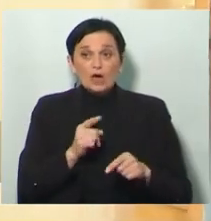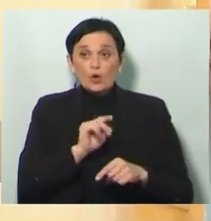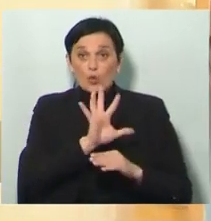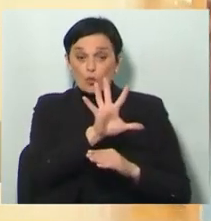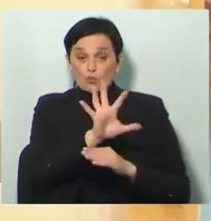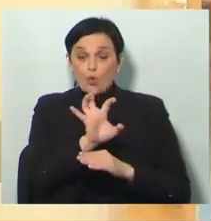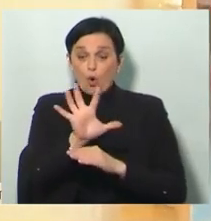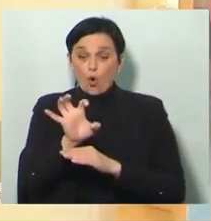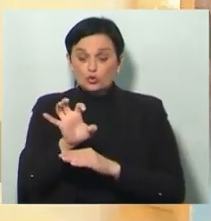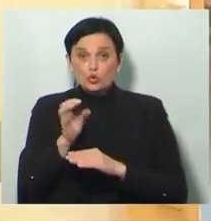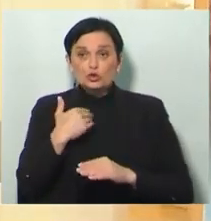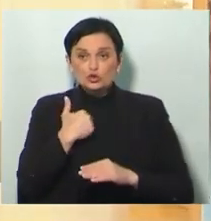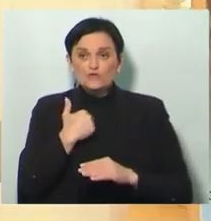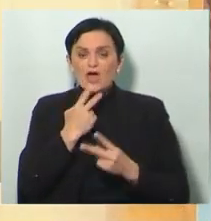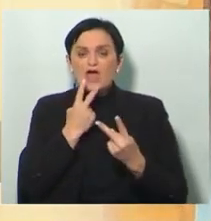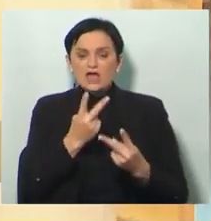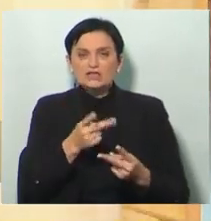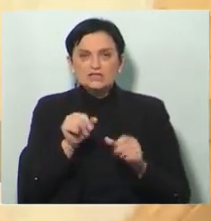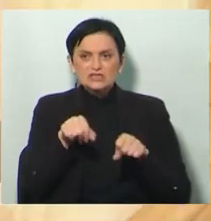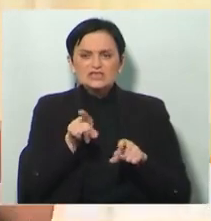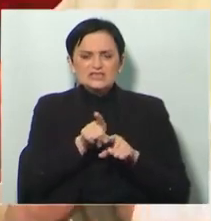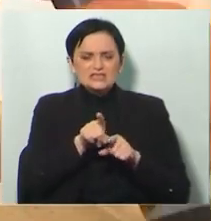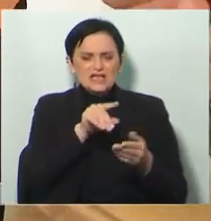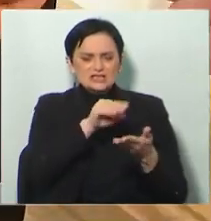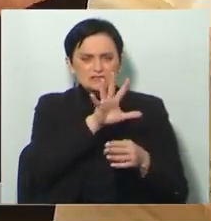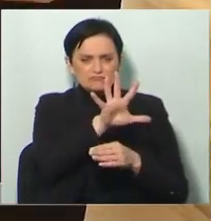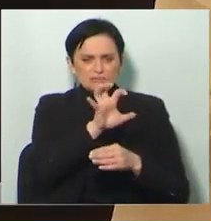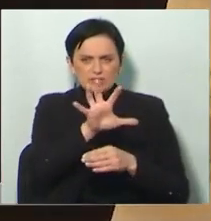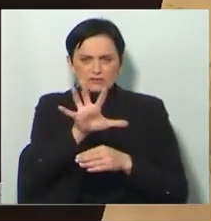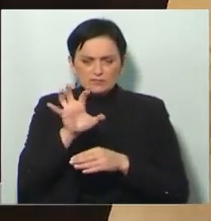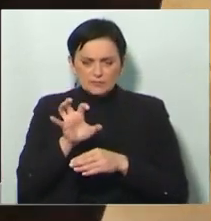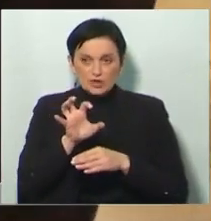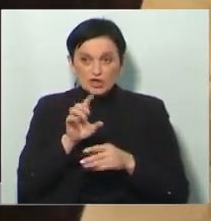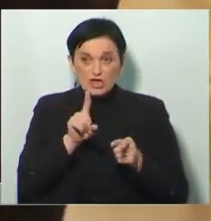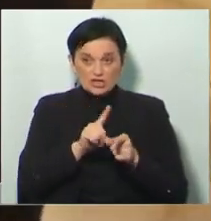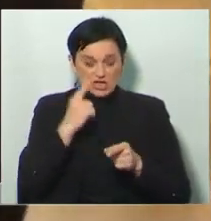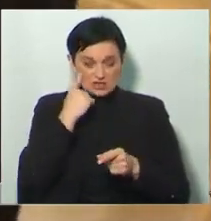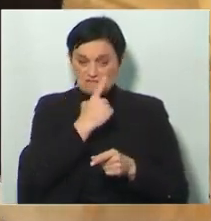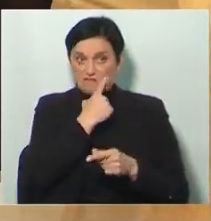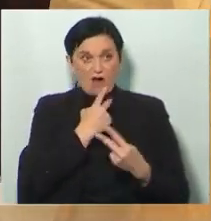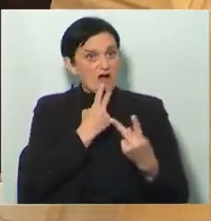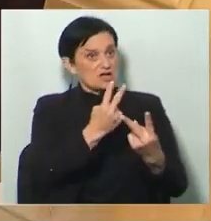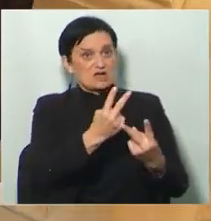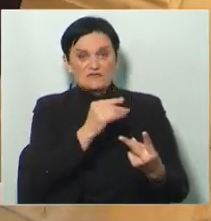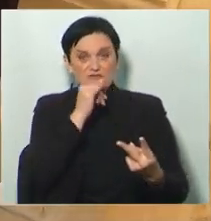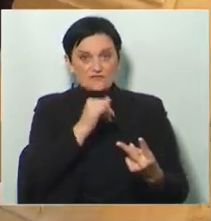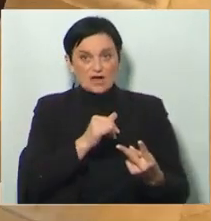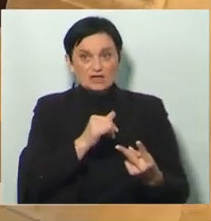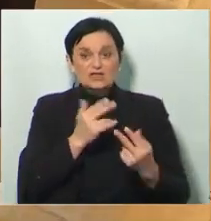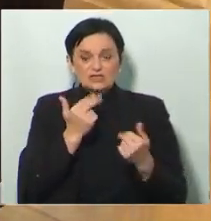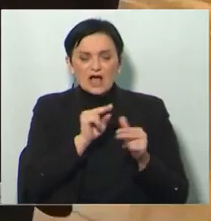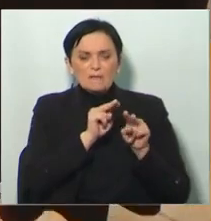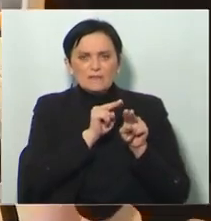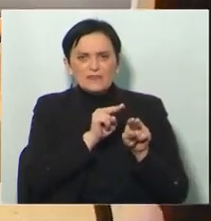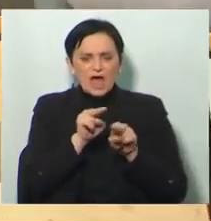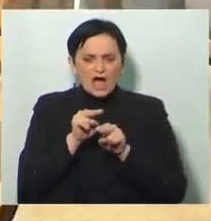ფოტოკამერის საშუალებით ჩვენ აღვბეჭდეთ და დავაფიქსირეთ ისეთი დეტალები, რასაც ესე შევიარაღებელი თვალით ვერ დავინახავდით და